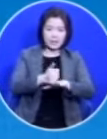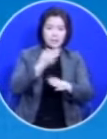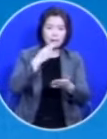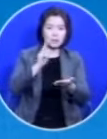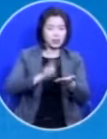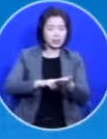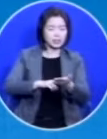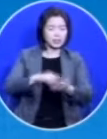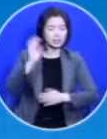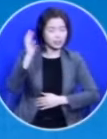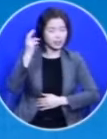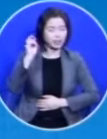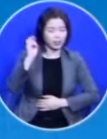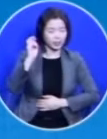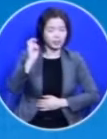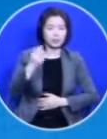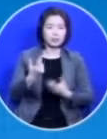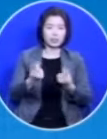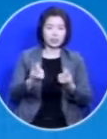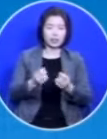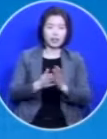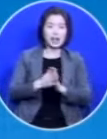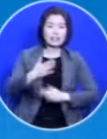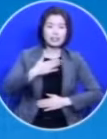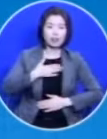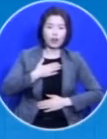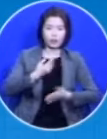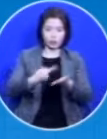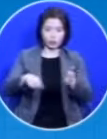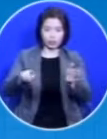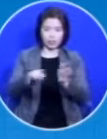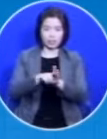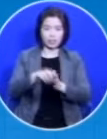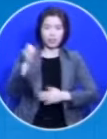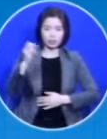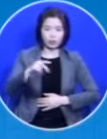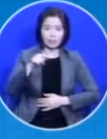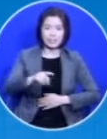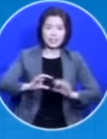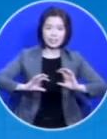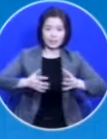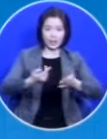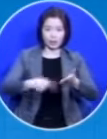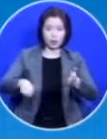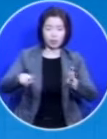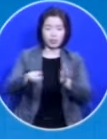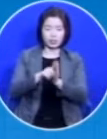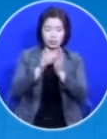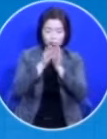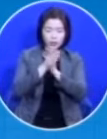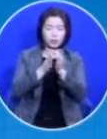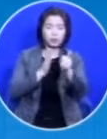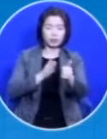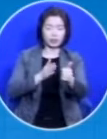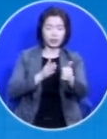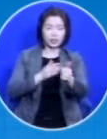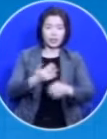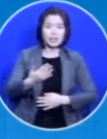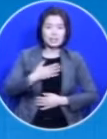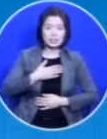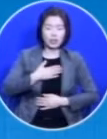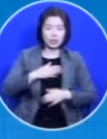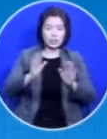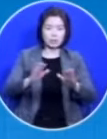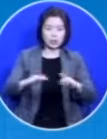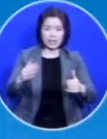편지지도 저를 위해서 그리고이 나라를 위해서 기도해 주십시오 저는